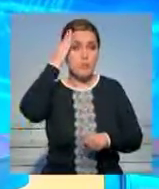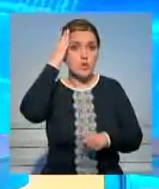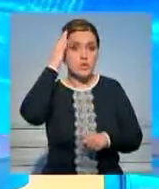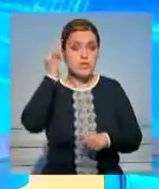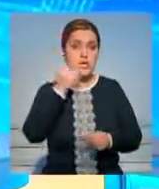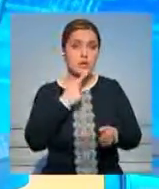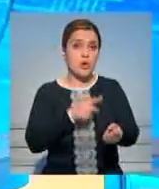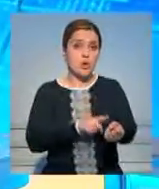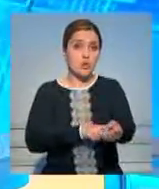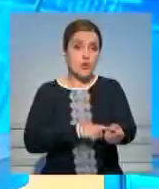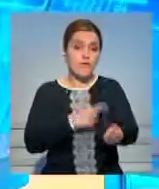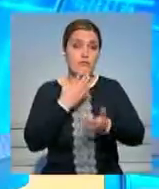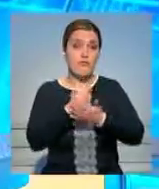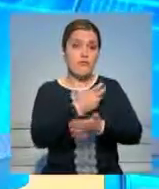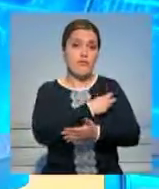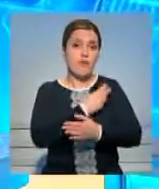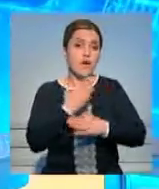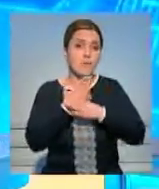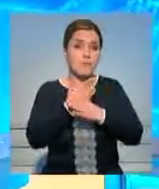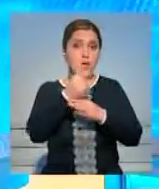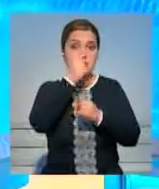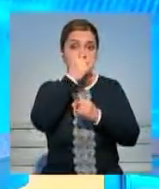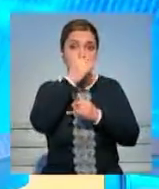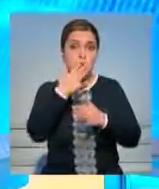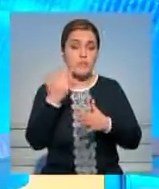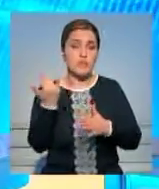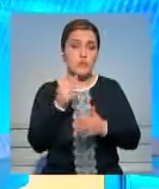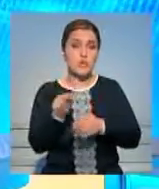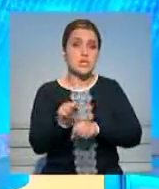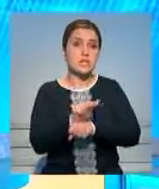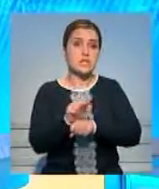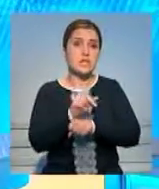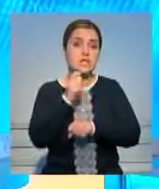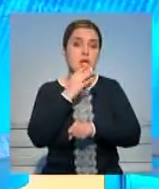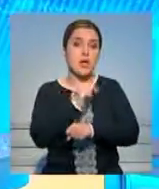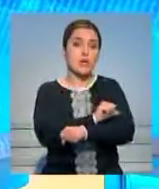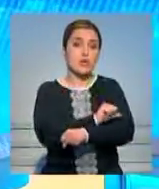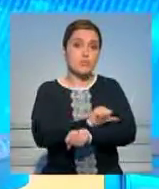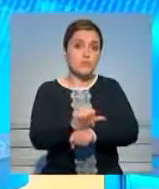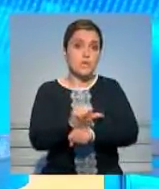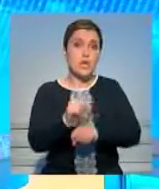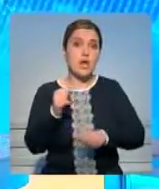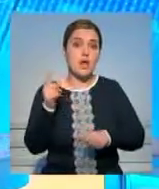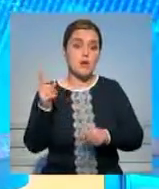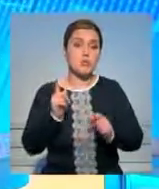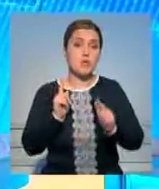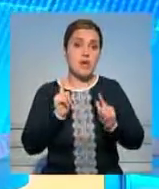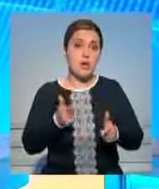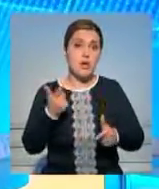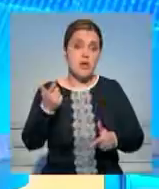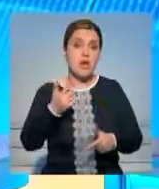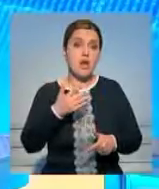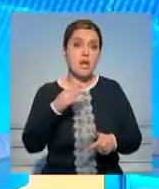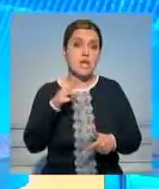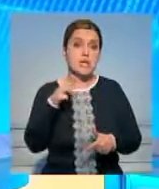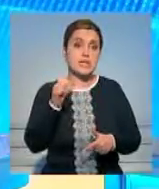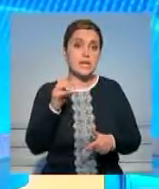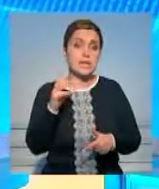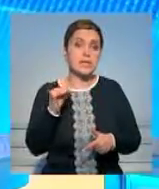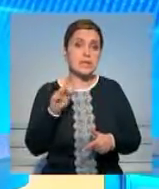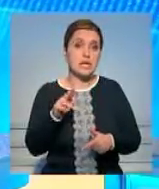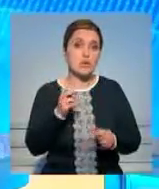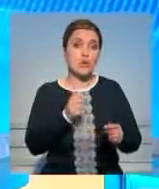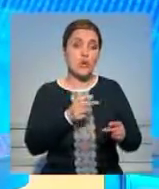мозга. Отечественные врачи помочь ребенку не в силах, требуется лечение за рубежом. Принять маленького кызылординца готовы клиники Дани, но на